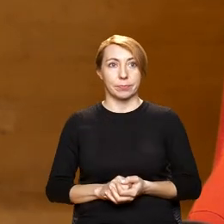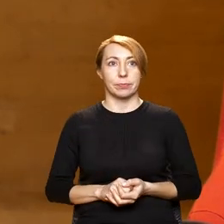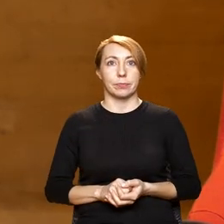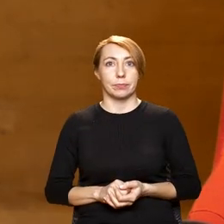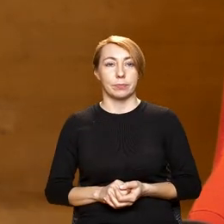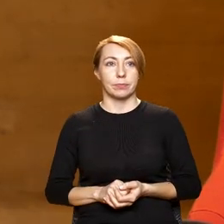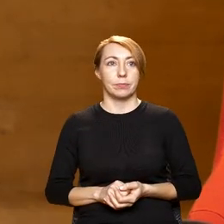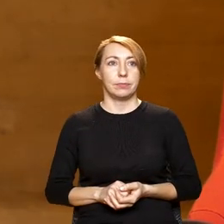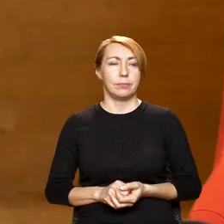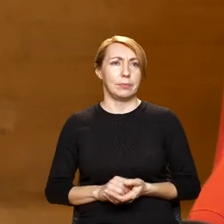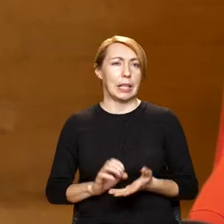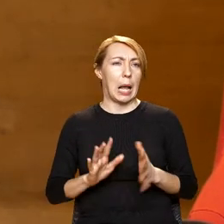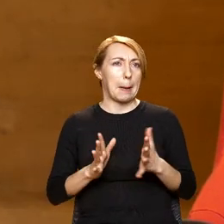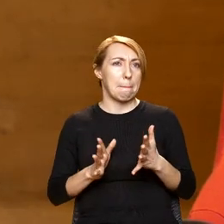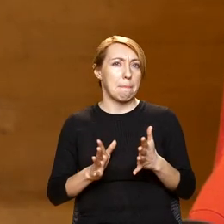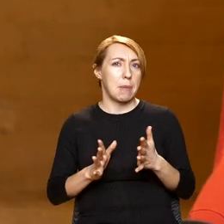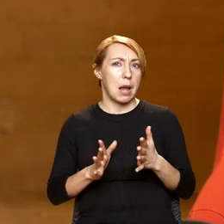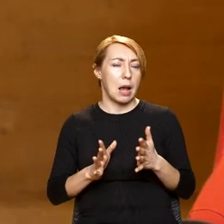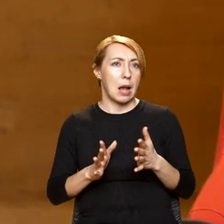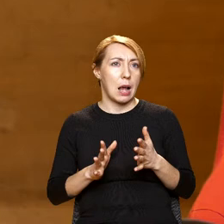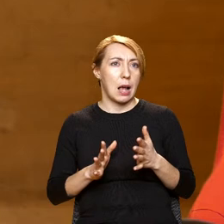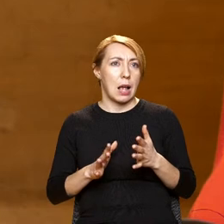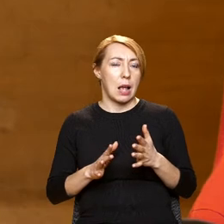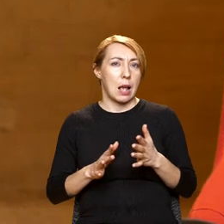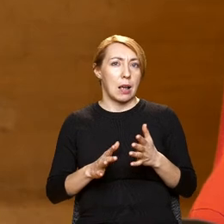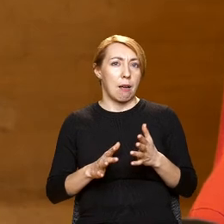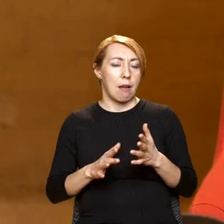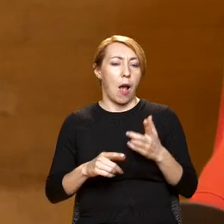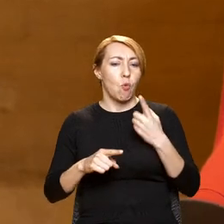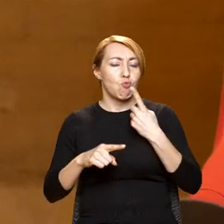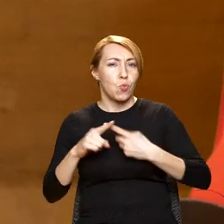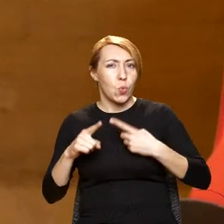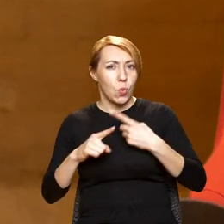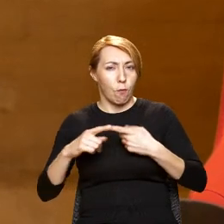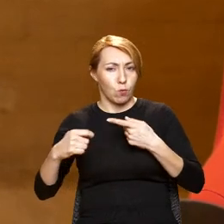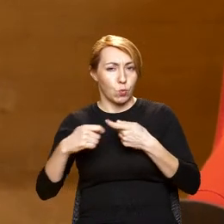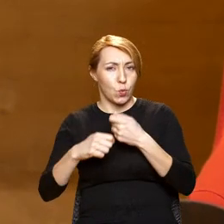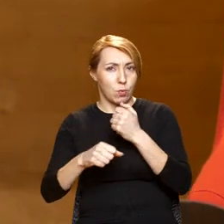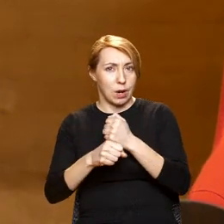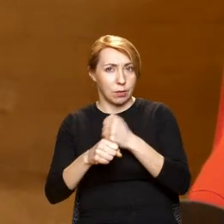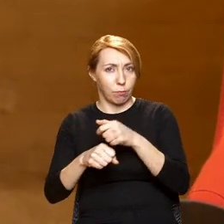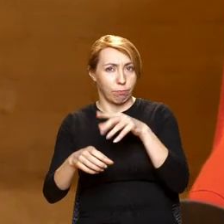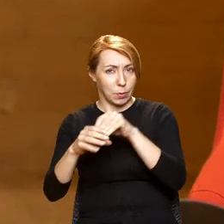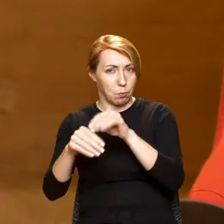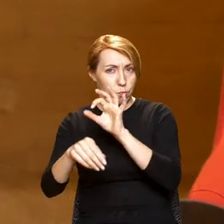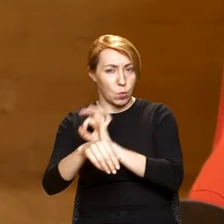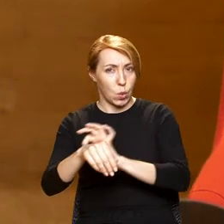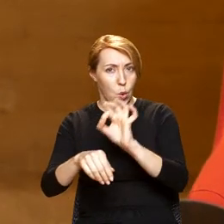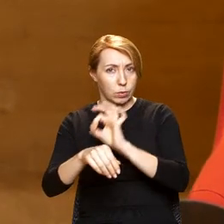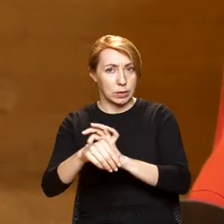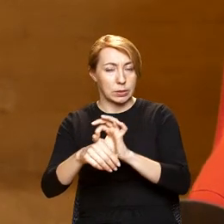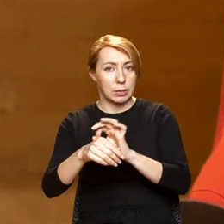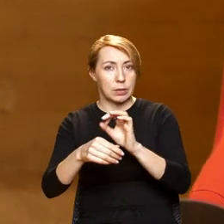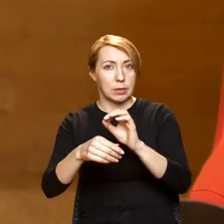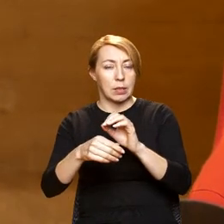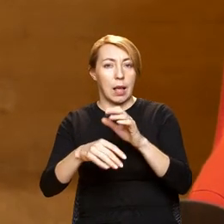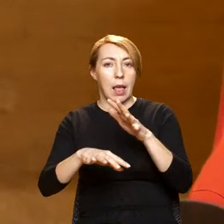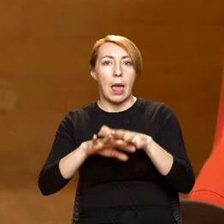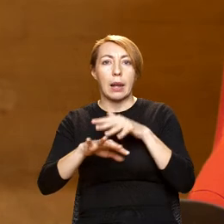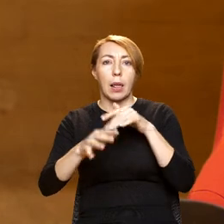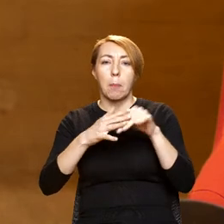jakieś chyba jest przeznaczenie, ja nawet troszkę współpracowałam przy tym projekcie, przepisując